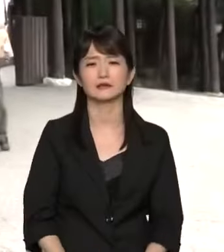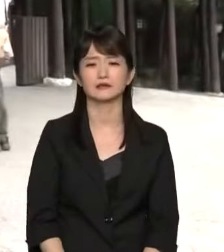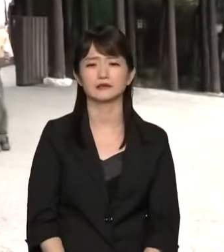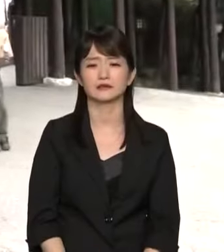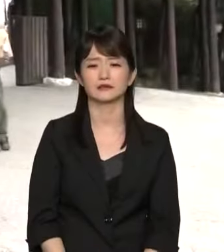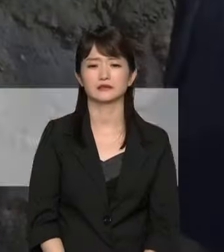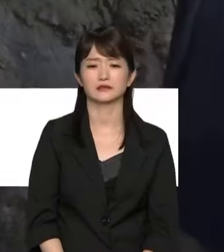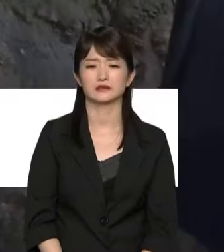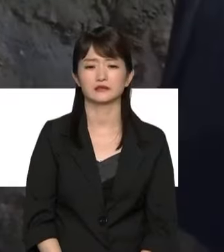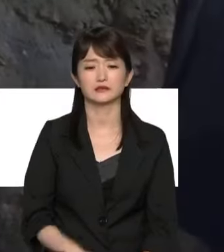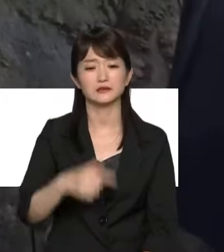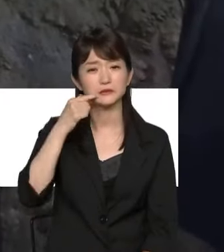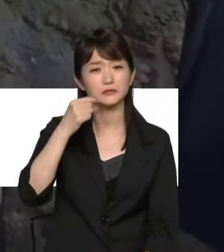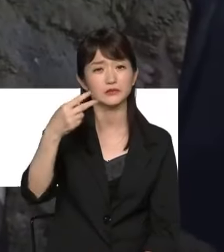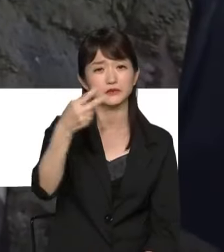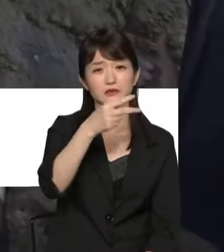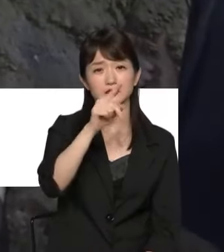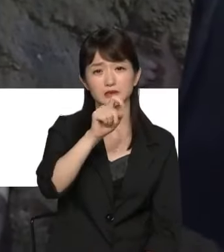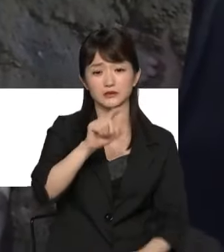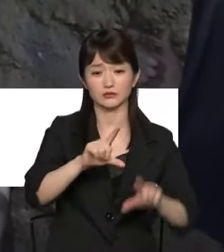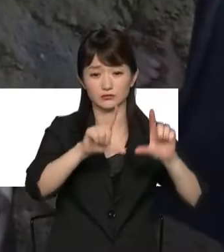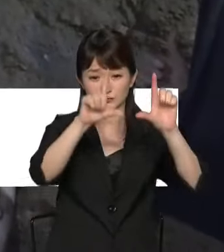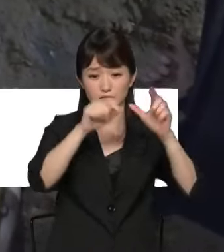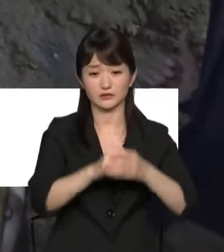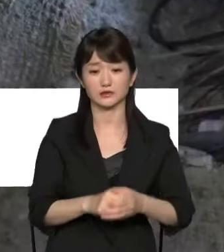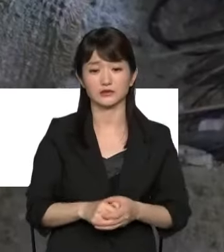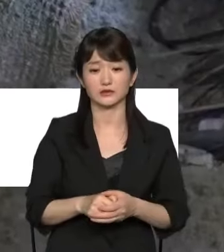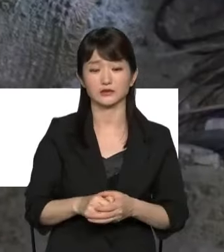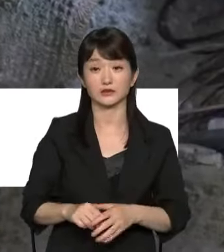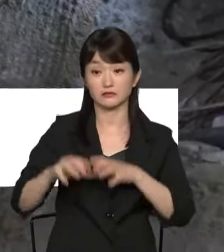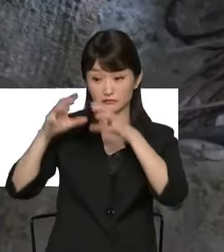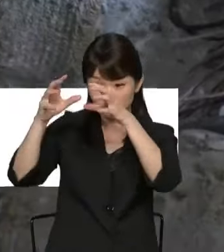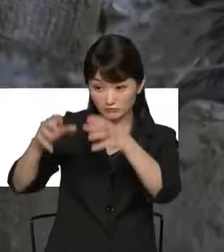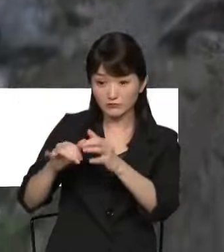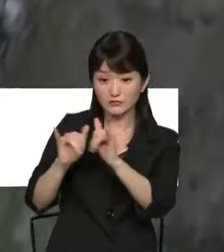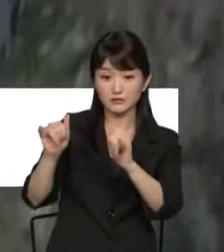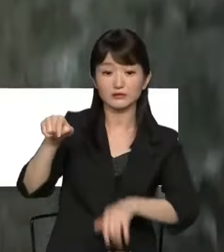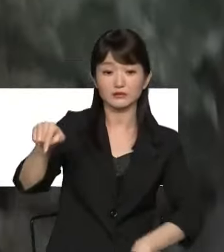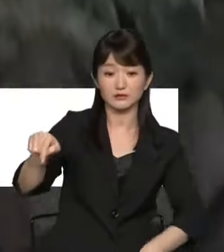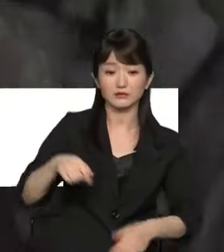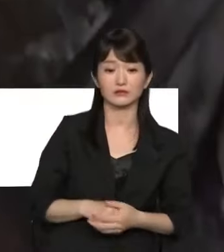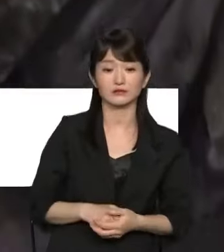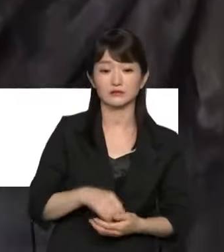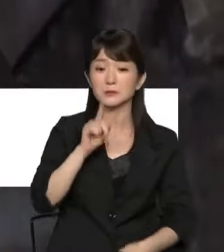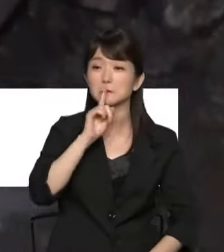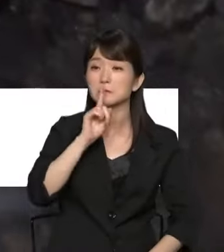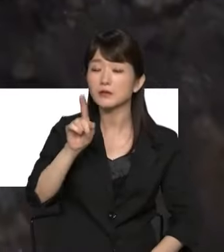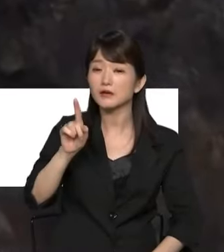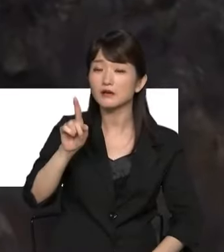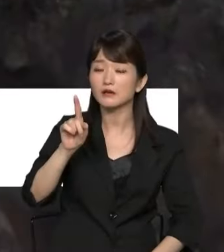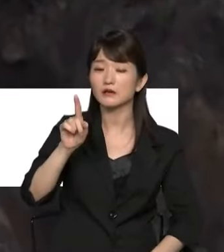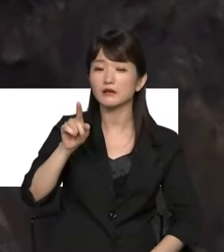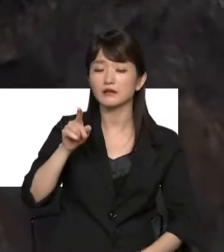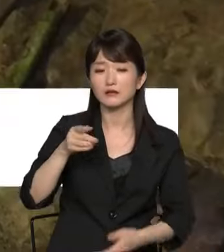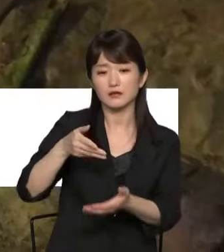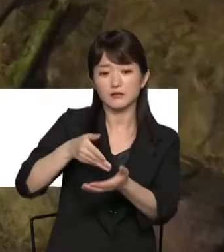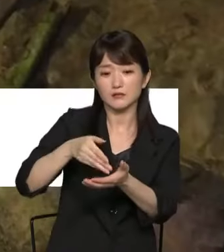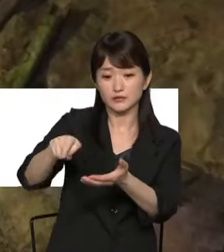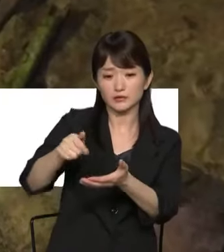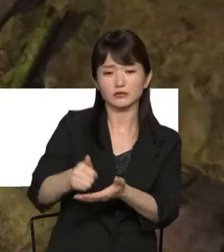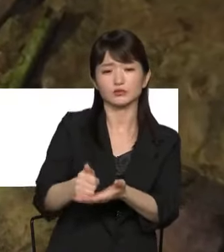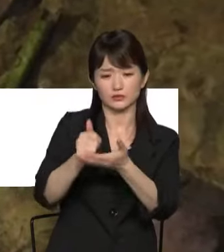일본이 2015년에 이미 한 그 세계를 상대로 해서 했던 발언이기 때문에 그 발언은